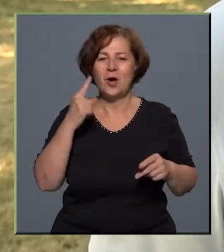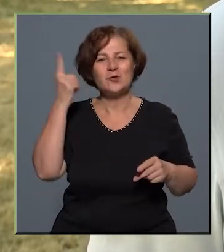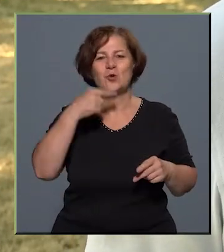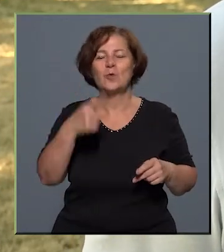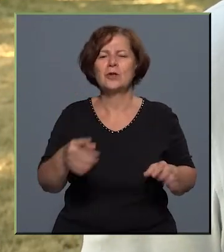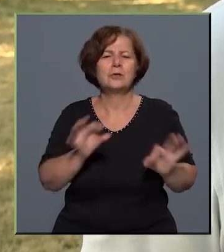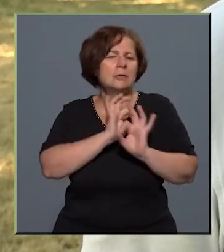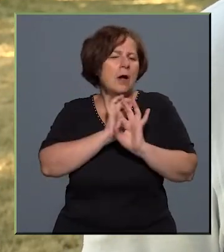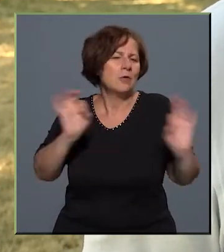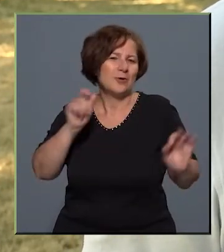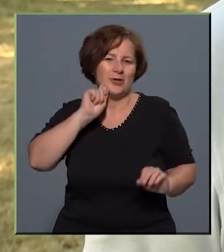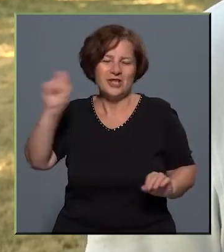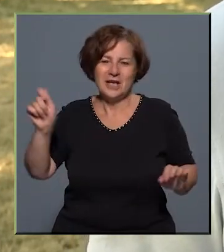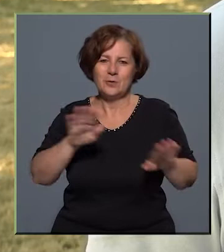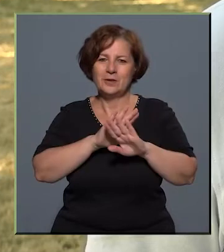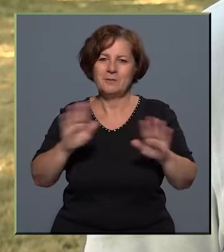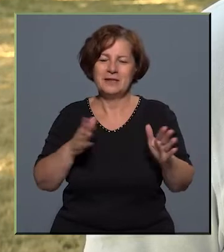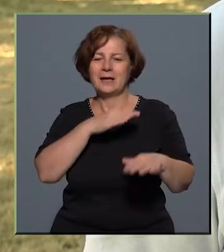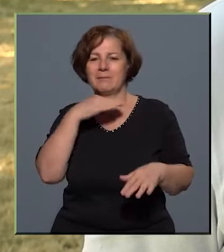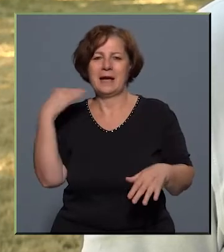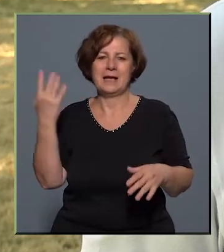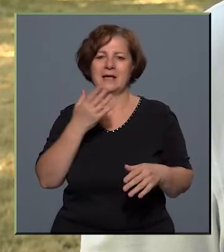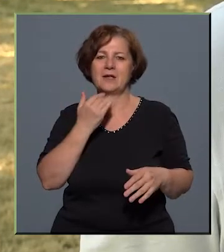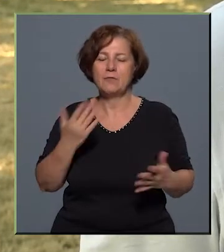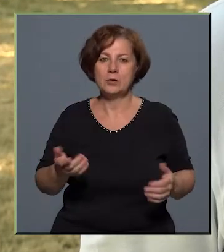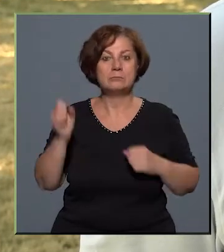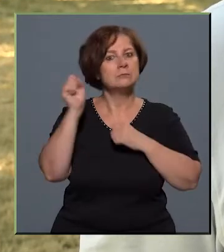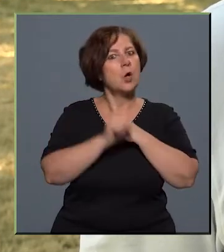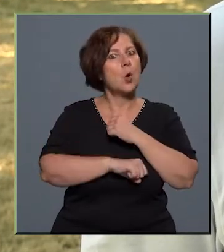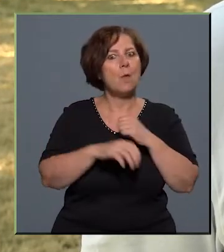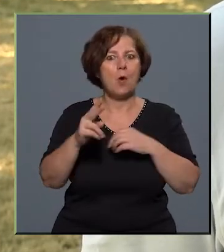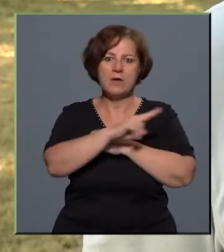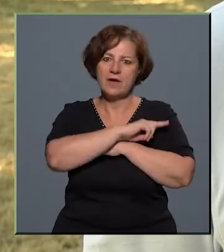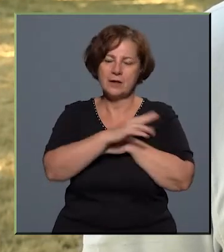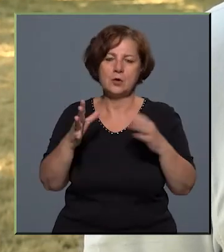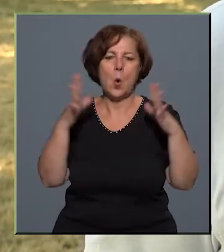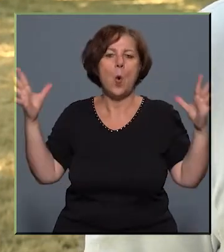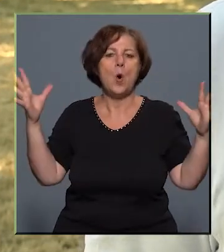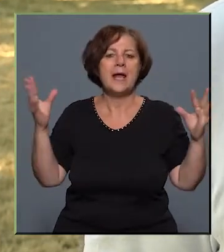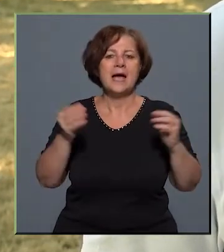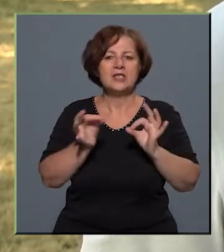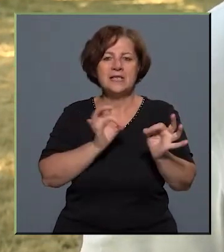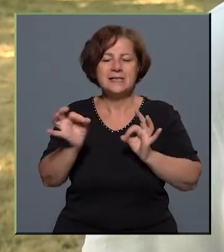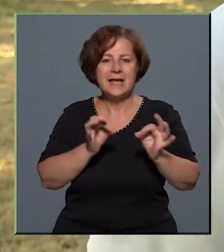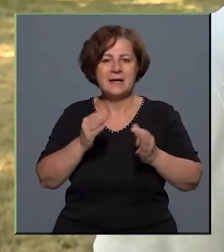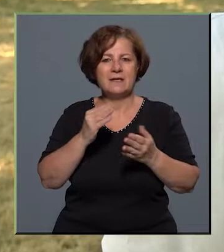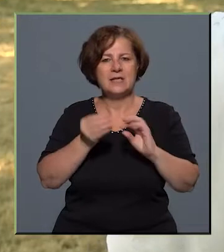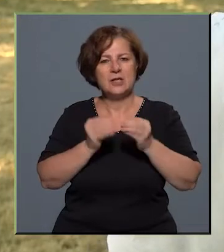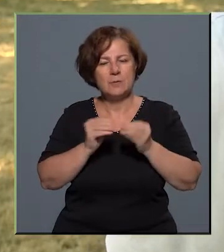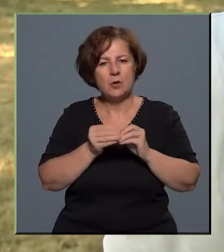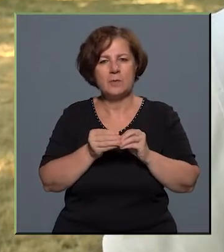mondani, hogy nagyon jól sikerült mindenkinek a megelégedésére. Komoly feladat, óriási szervezési probléma, itt a